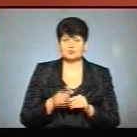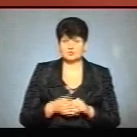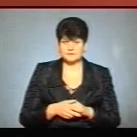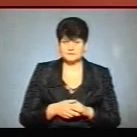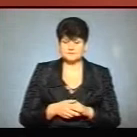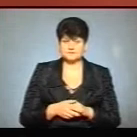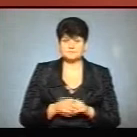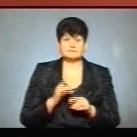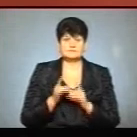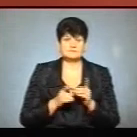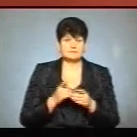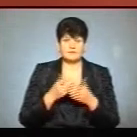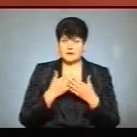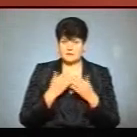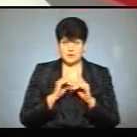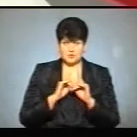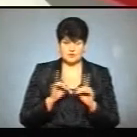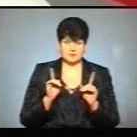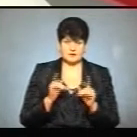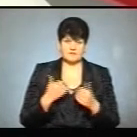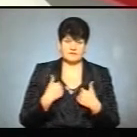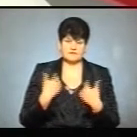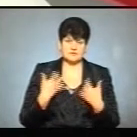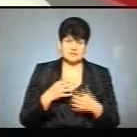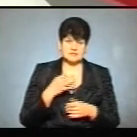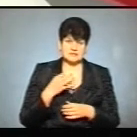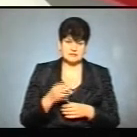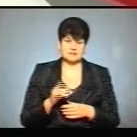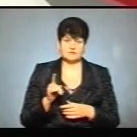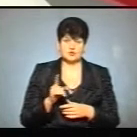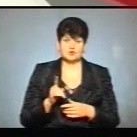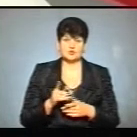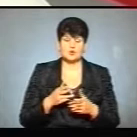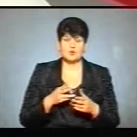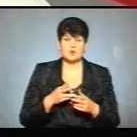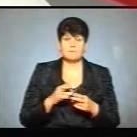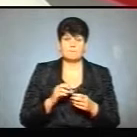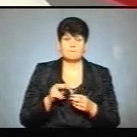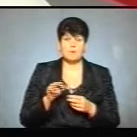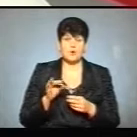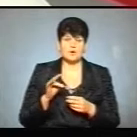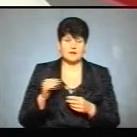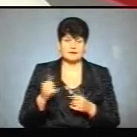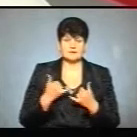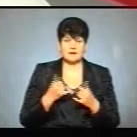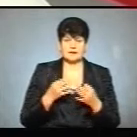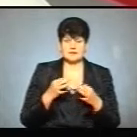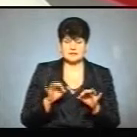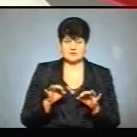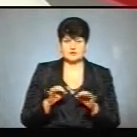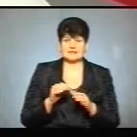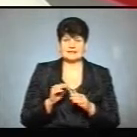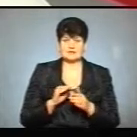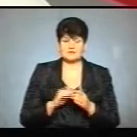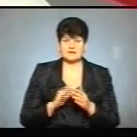таких немає особливих. Я вже сказав про поріг для незалежного тестування. Він становив 50%, зараз він буде